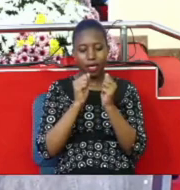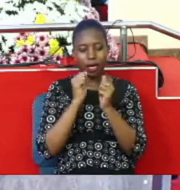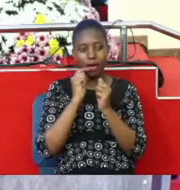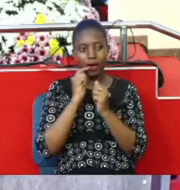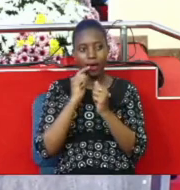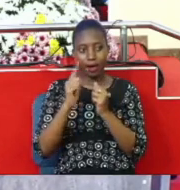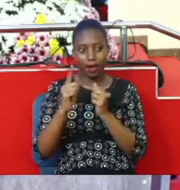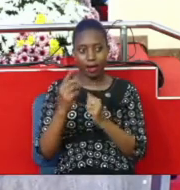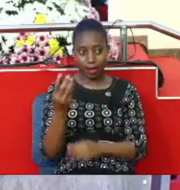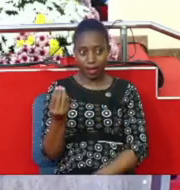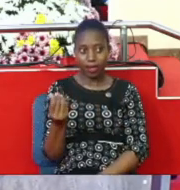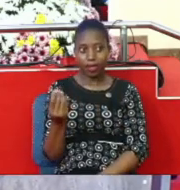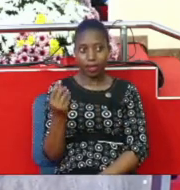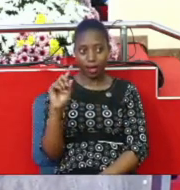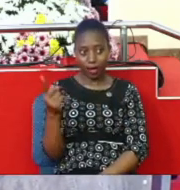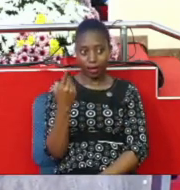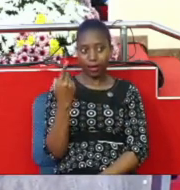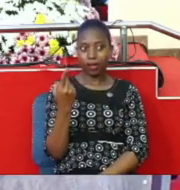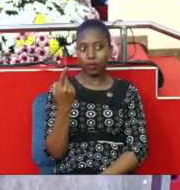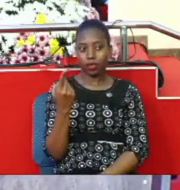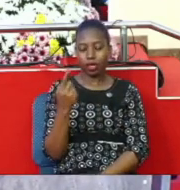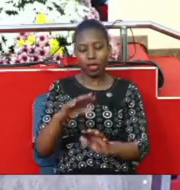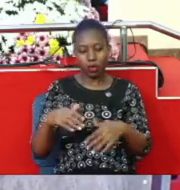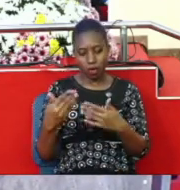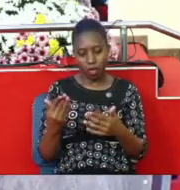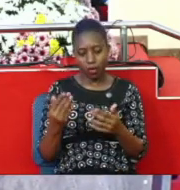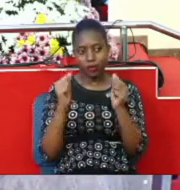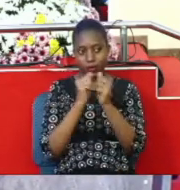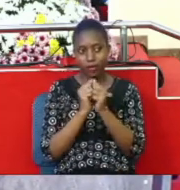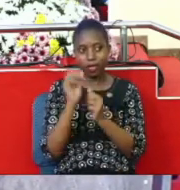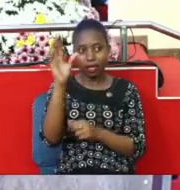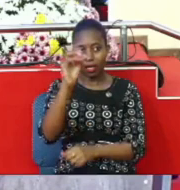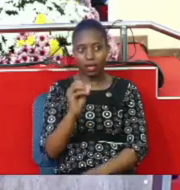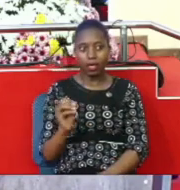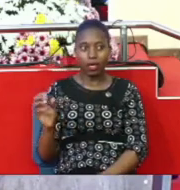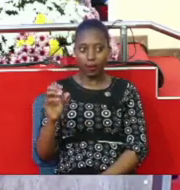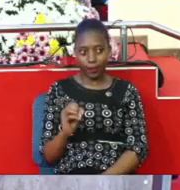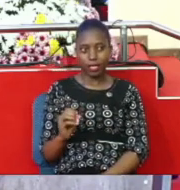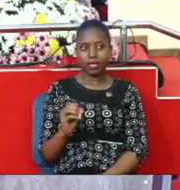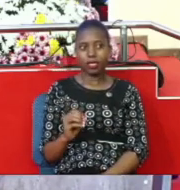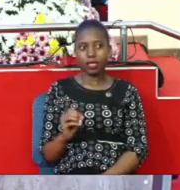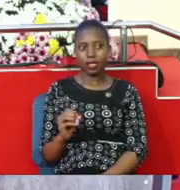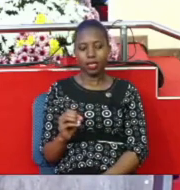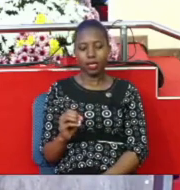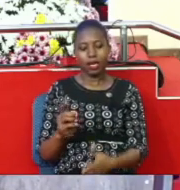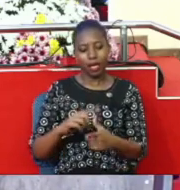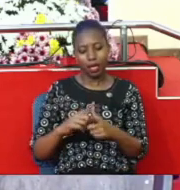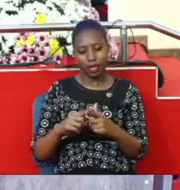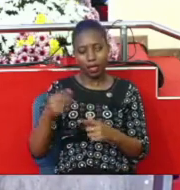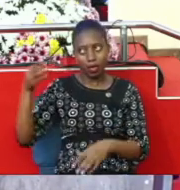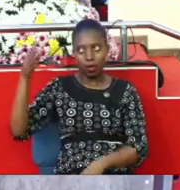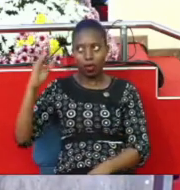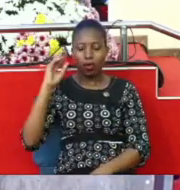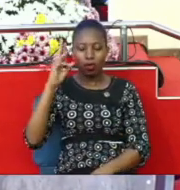yangu angalia atakuwa na tofauti. Kwa nini? Kwa sababu mimi nimekuwa nimenyweka kinga. Kinga. Kinga. Si